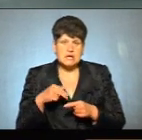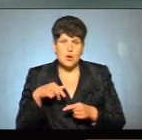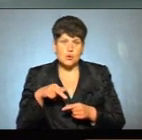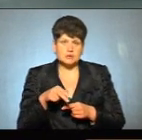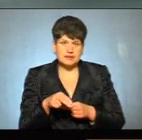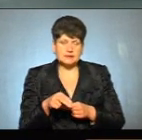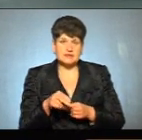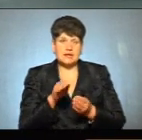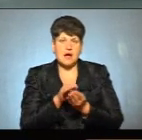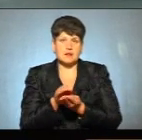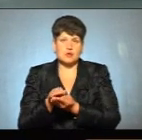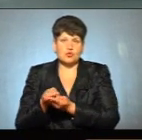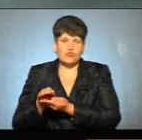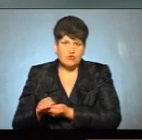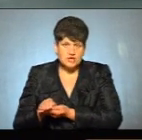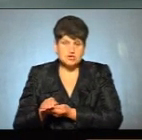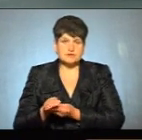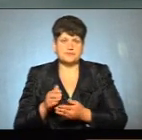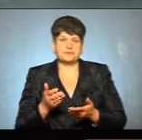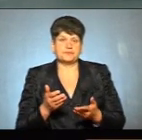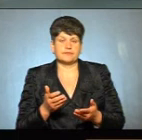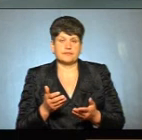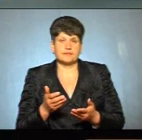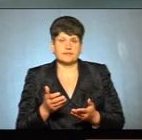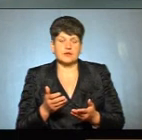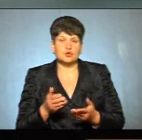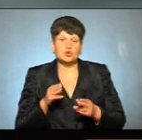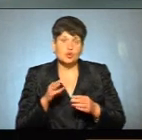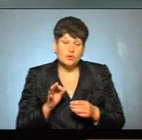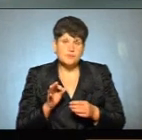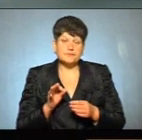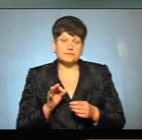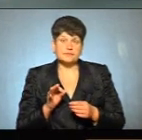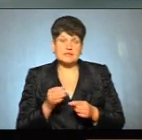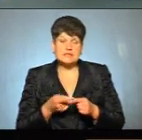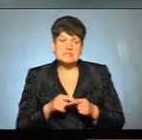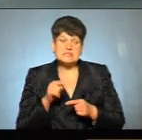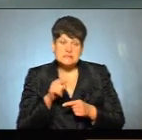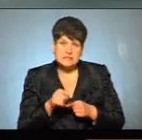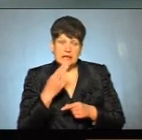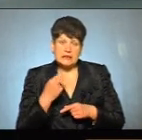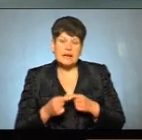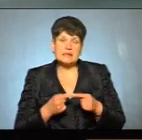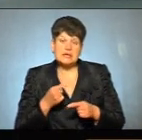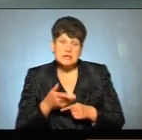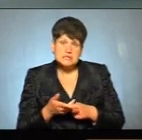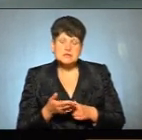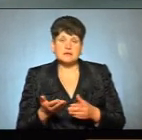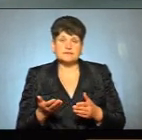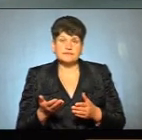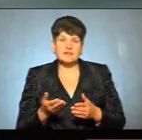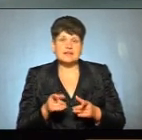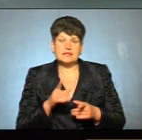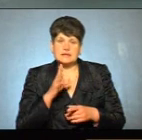на кладовище до померлих родичів, то, звичайно, що ці традиції, їх